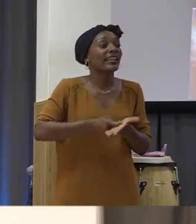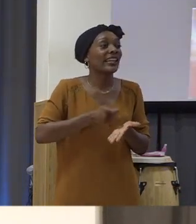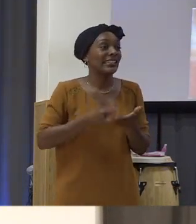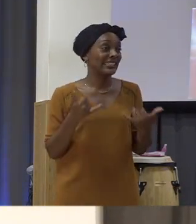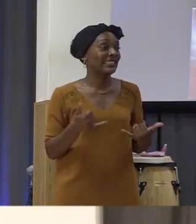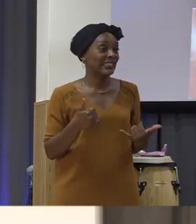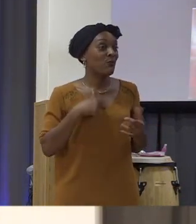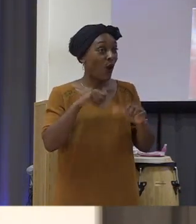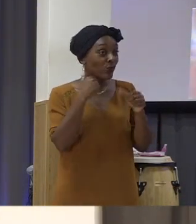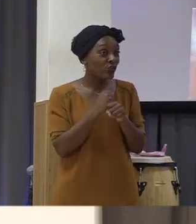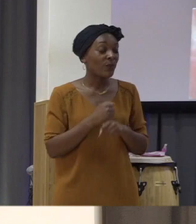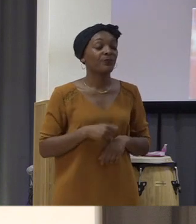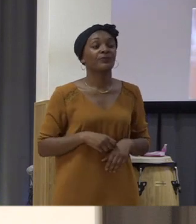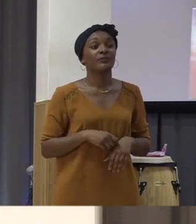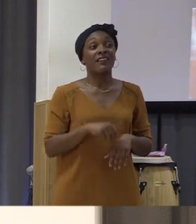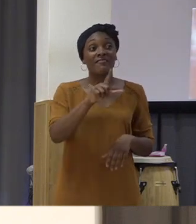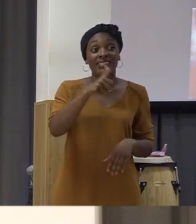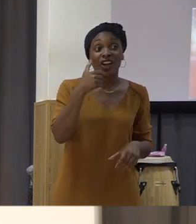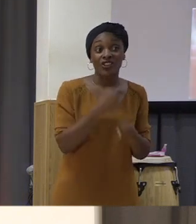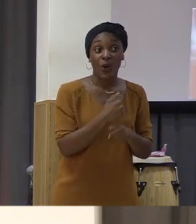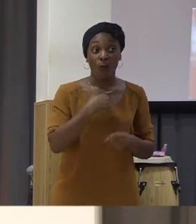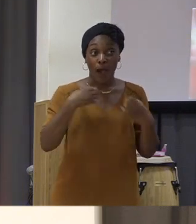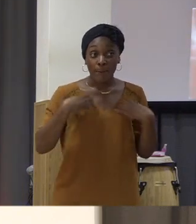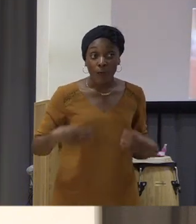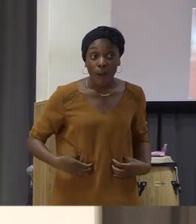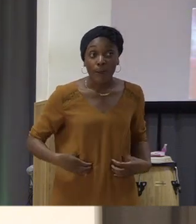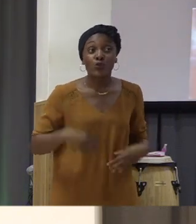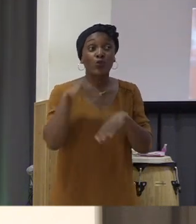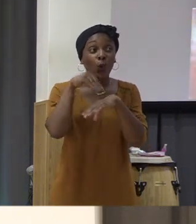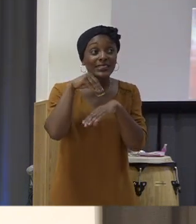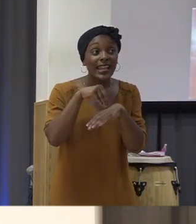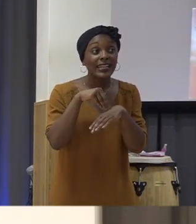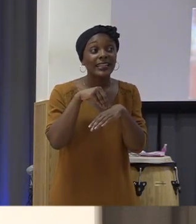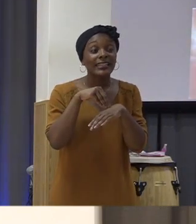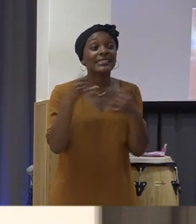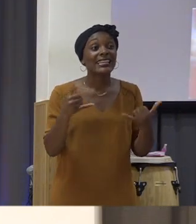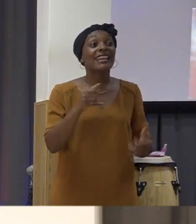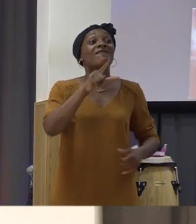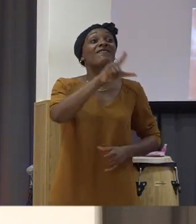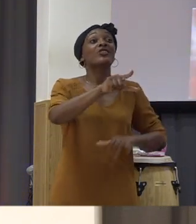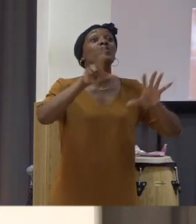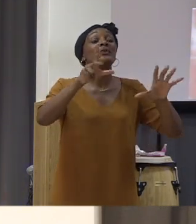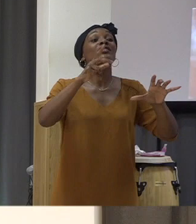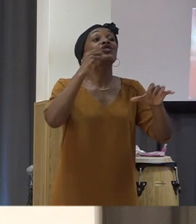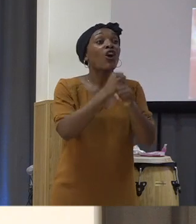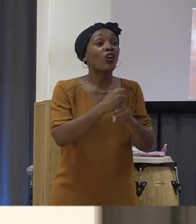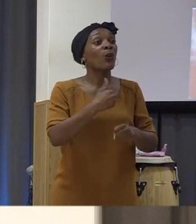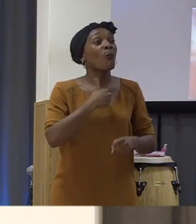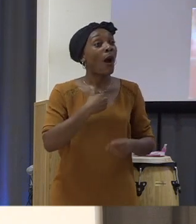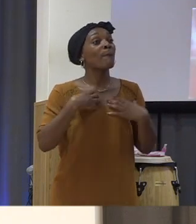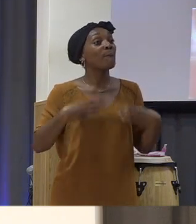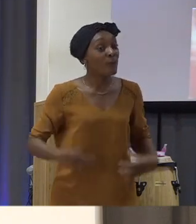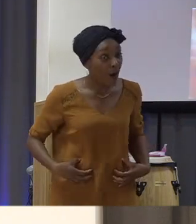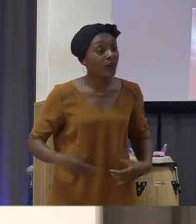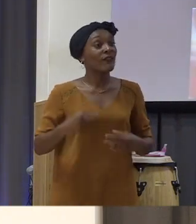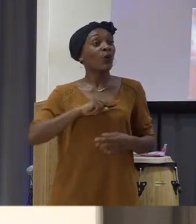trésorier de cette église. Ça fait 21 ans que je suis membre du conseil de cette église. Ça fait 28 ans que je suis membre